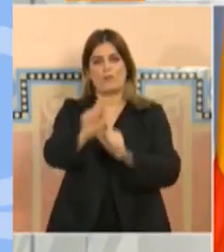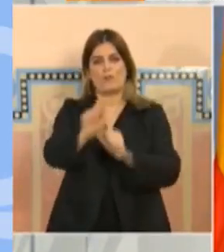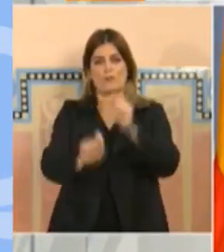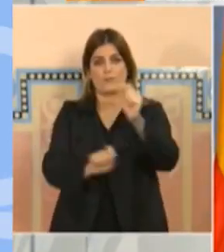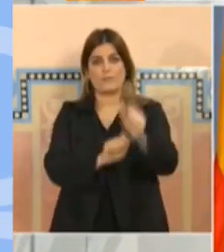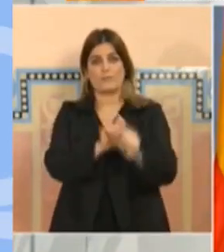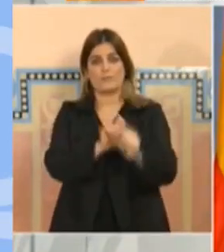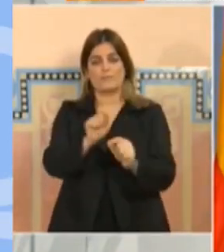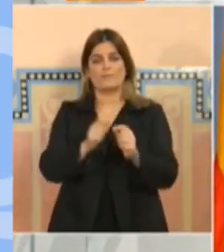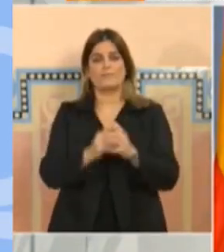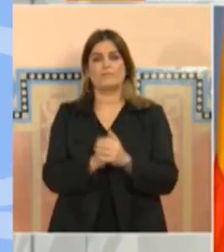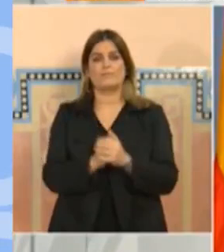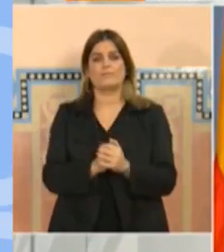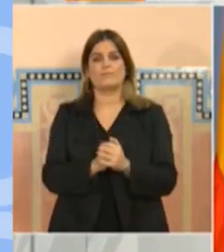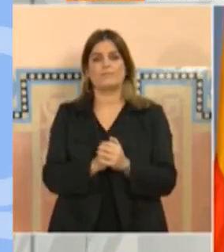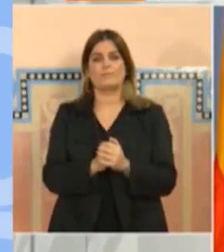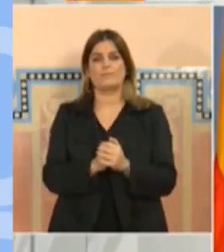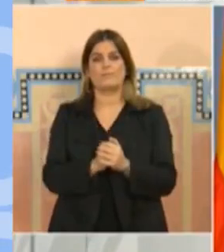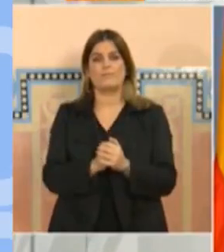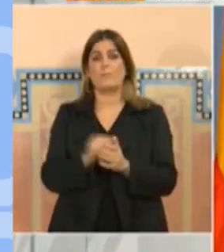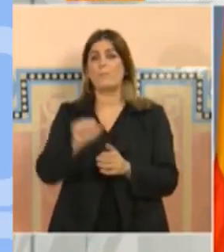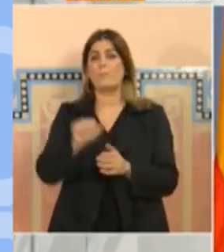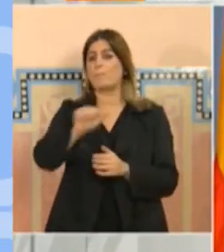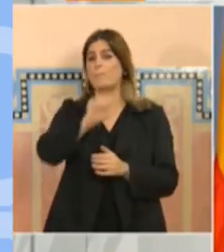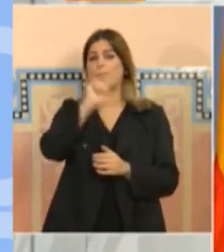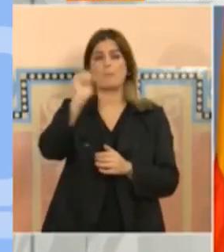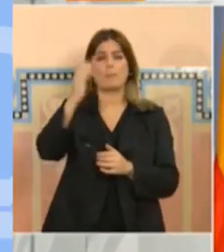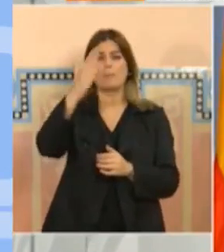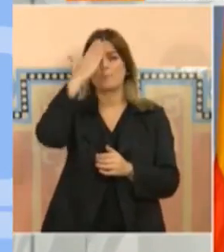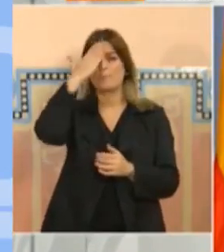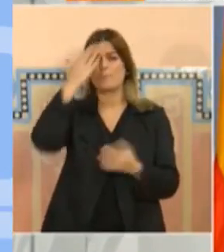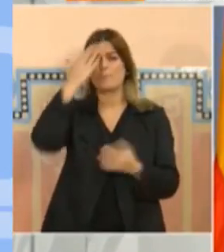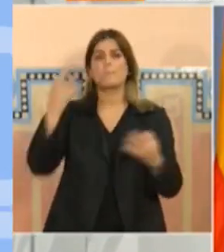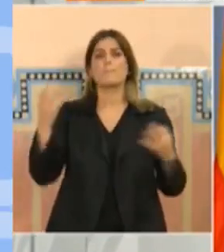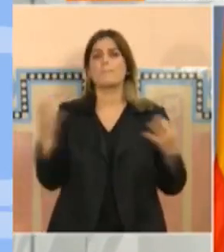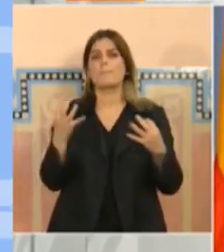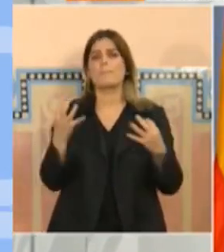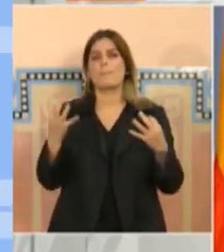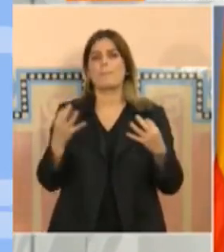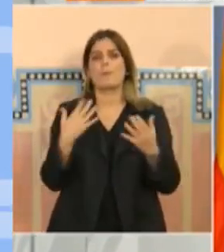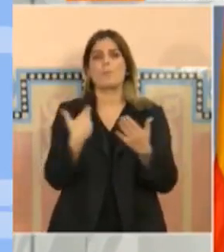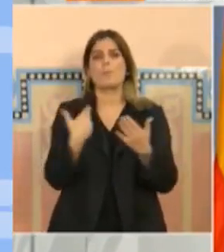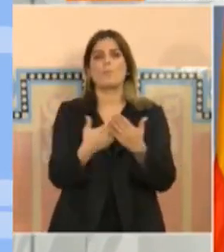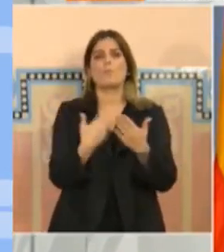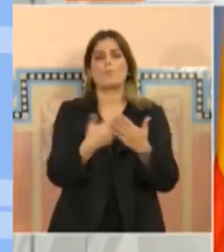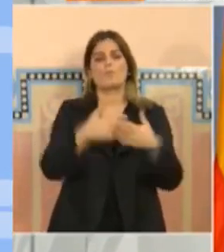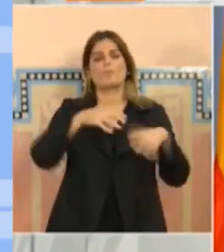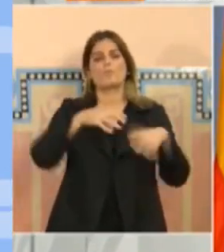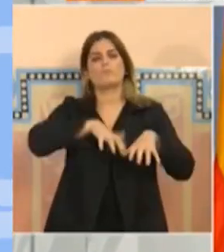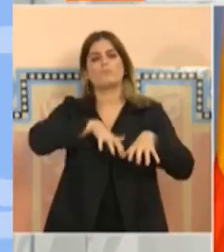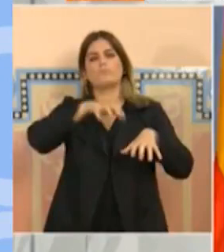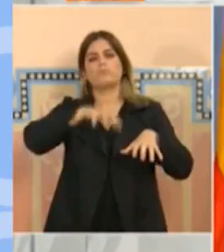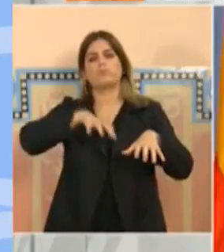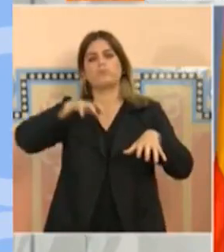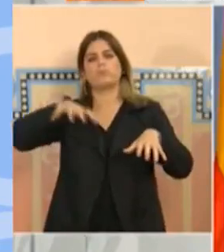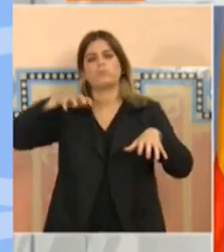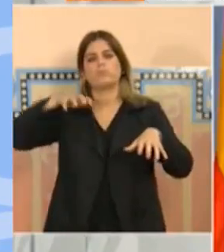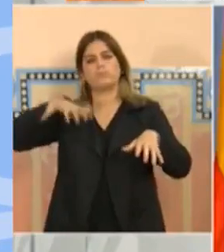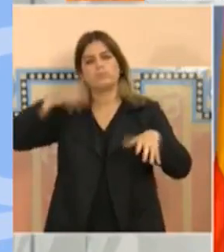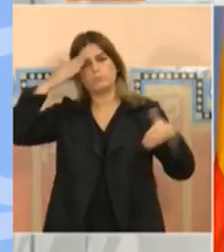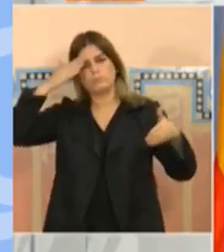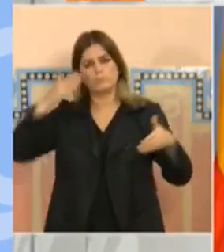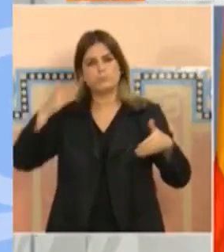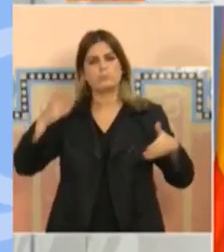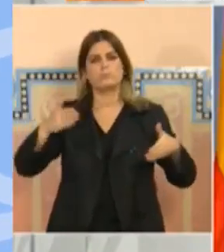tallar les cadenes de transmissió. Això és un reforç i la intenció és continuar amb aquesta política de